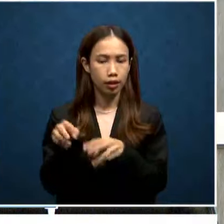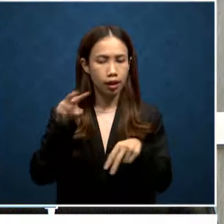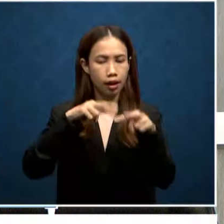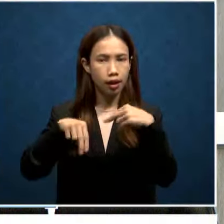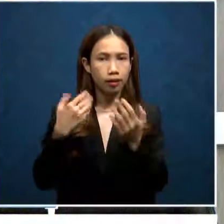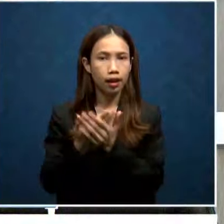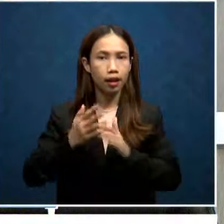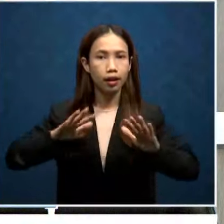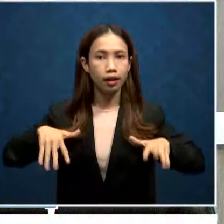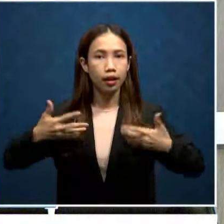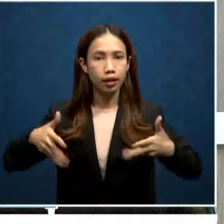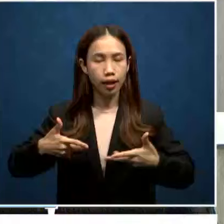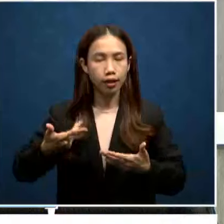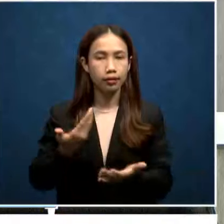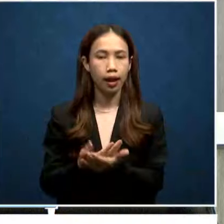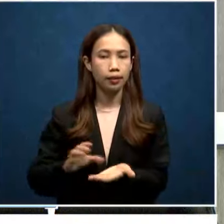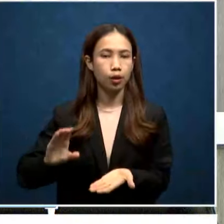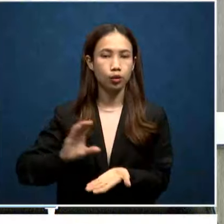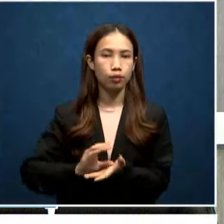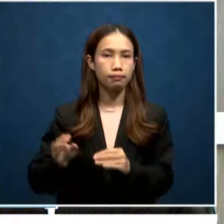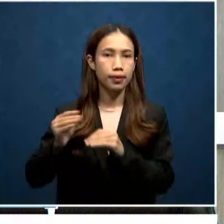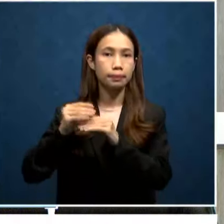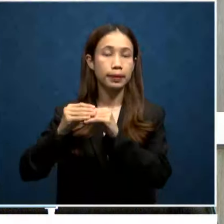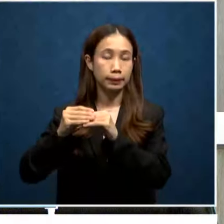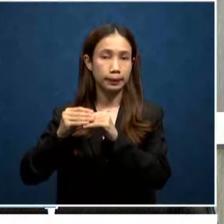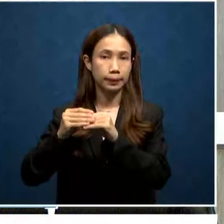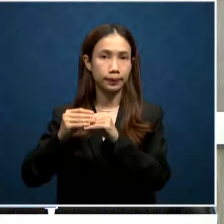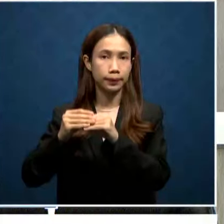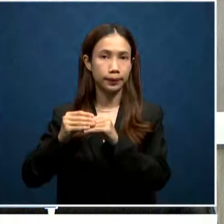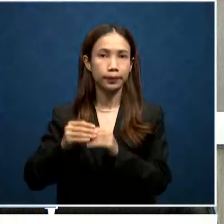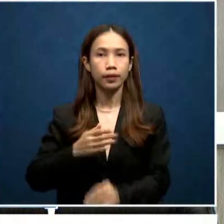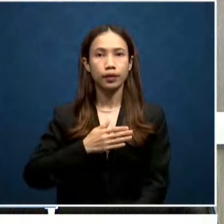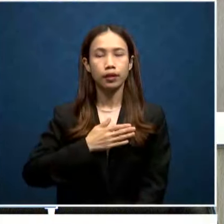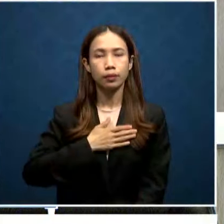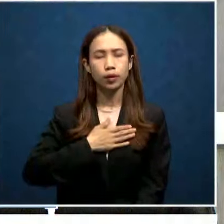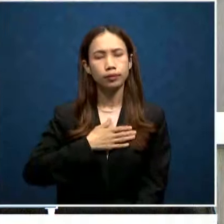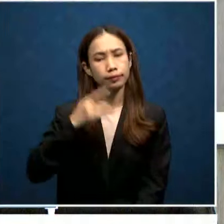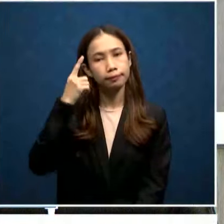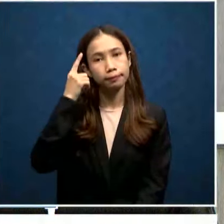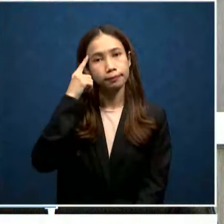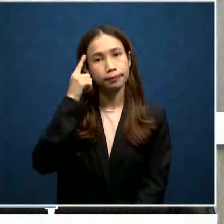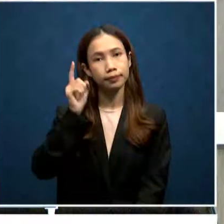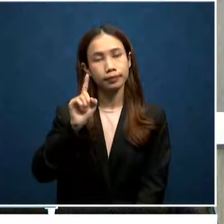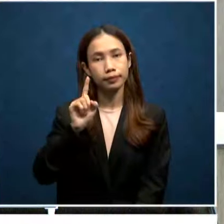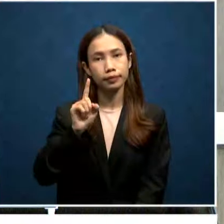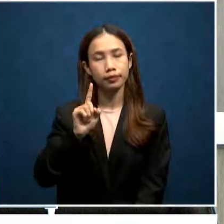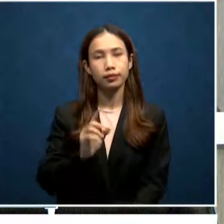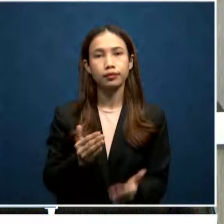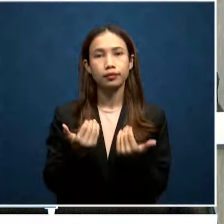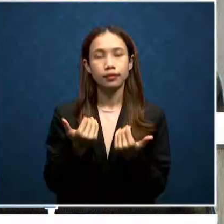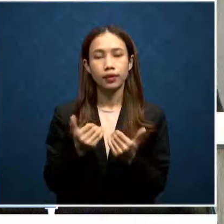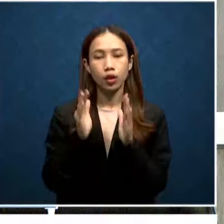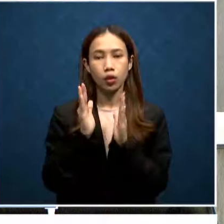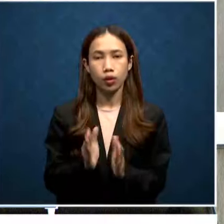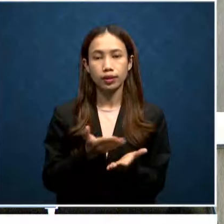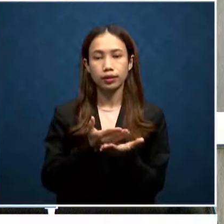ได้เข้ากองทุนเพิ่มเนี่ยผมผมผมเข้าใจว่านะครับในช่วงเนี้ยคนประมูล